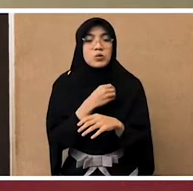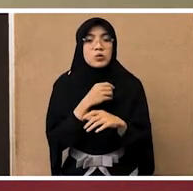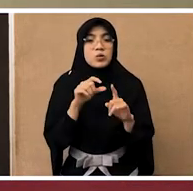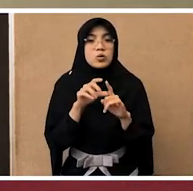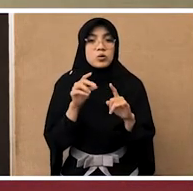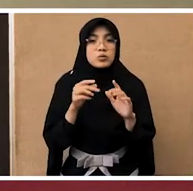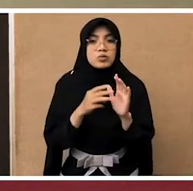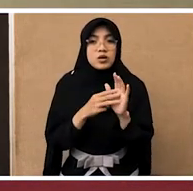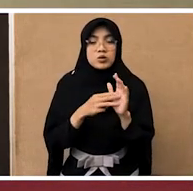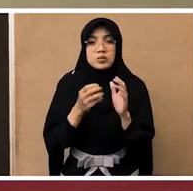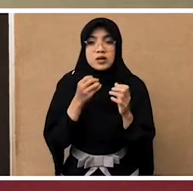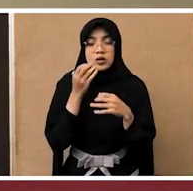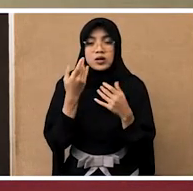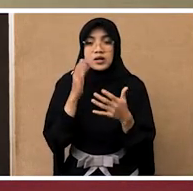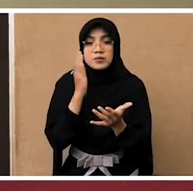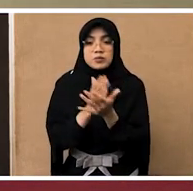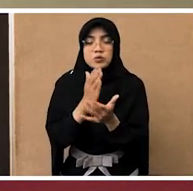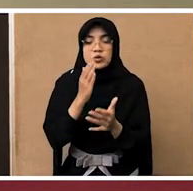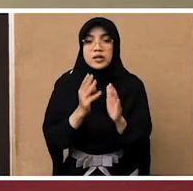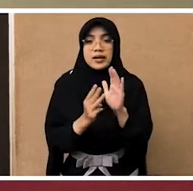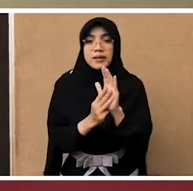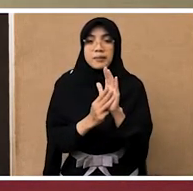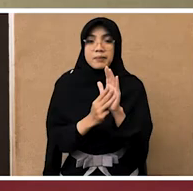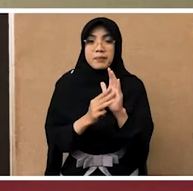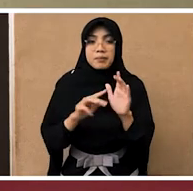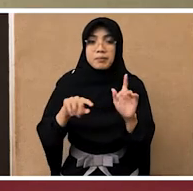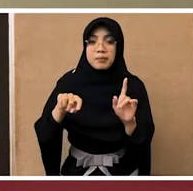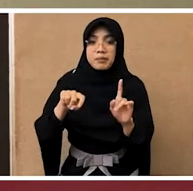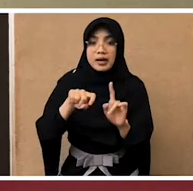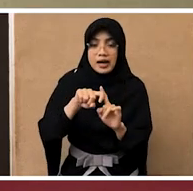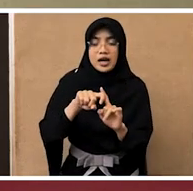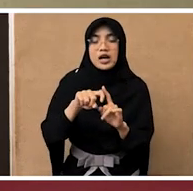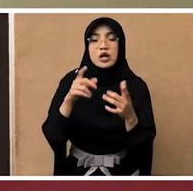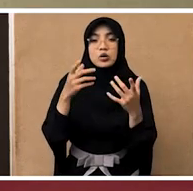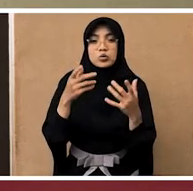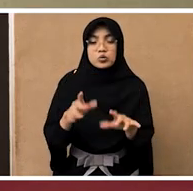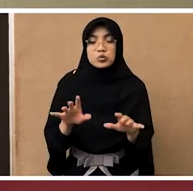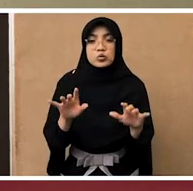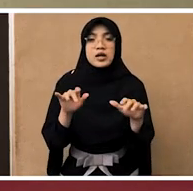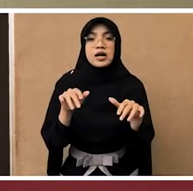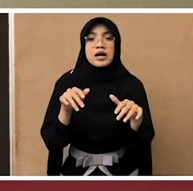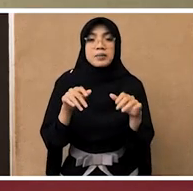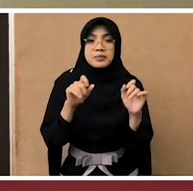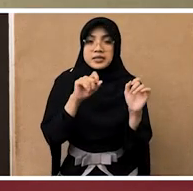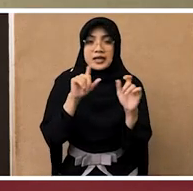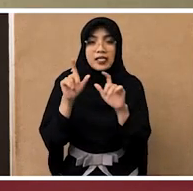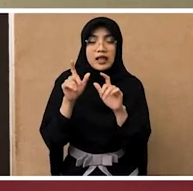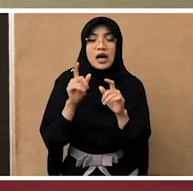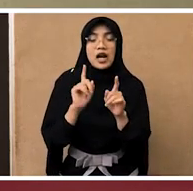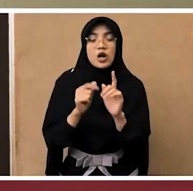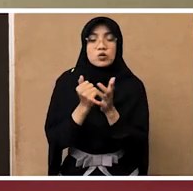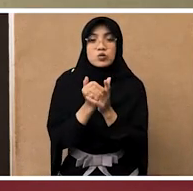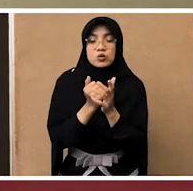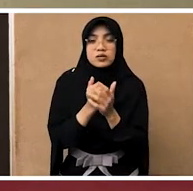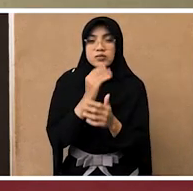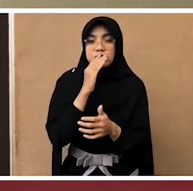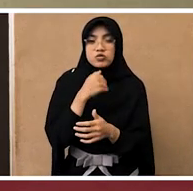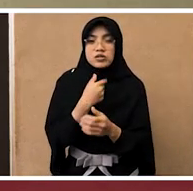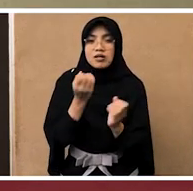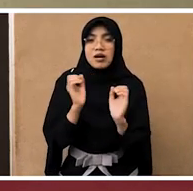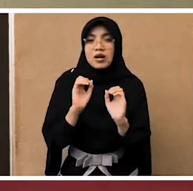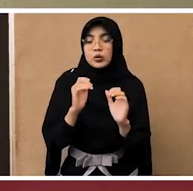menyampaikan soal sudah ada putusan MK juga gitu ya Yang yang apa yang justru menyatakan itu tidak memiliki